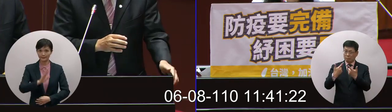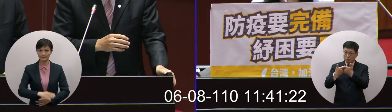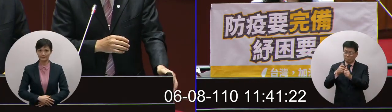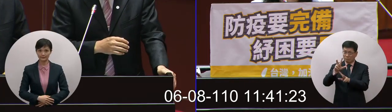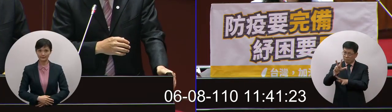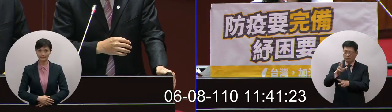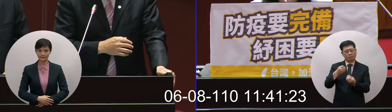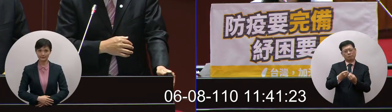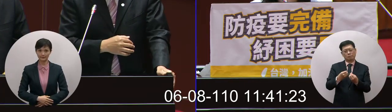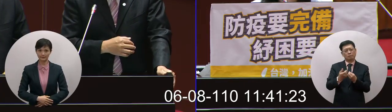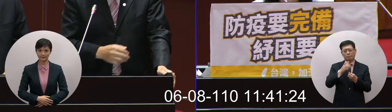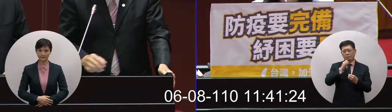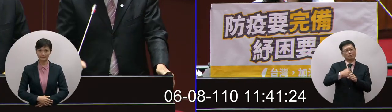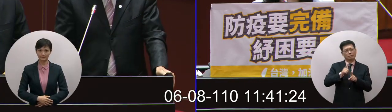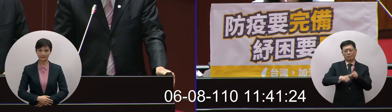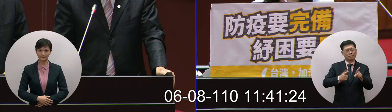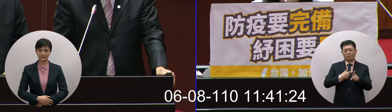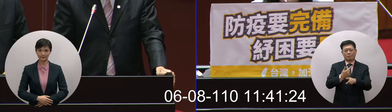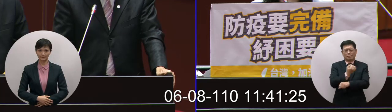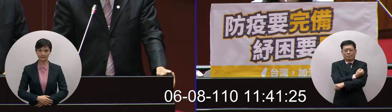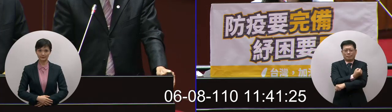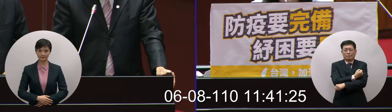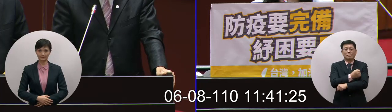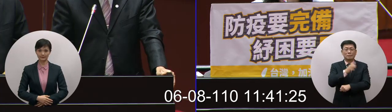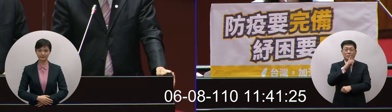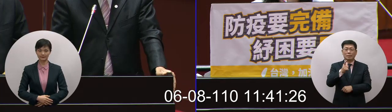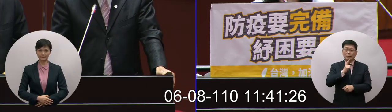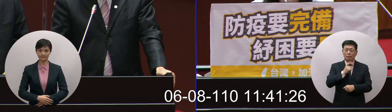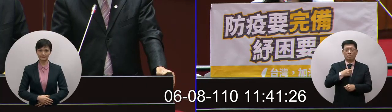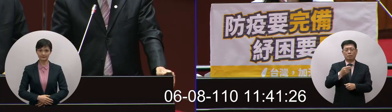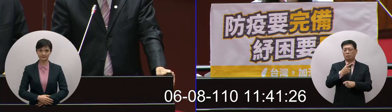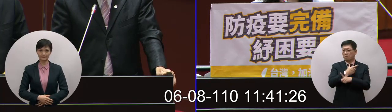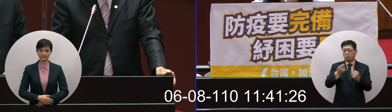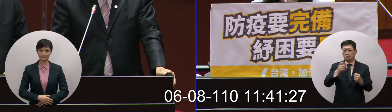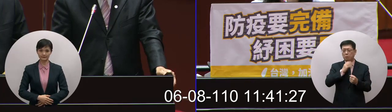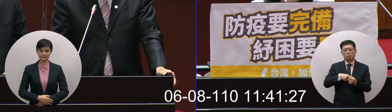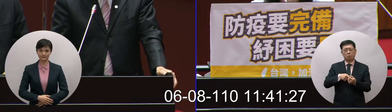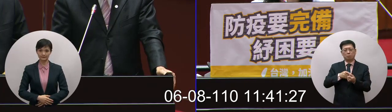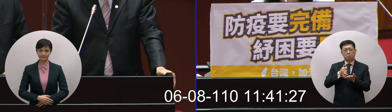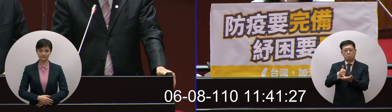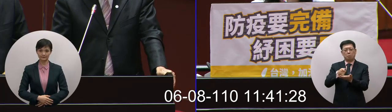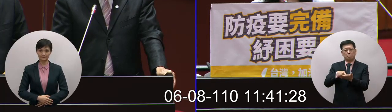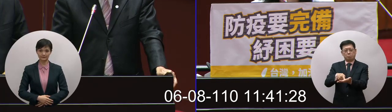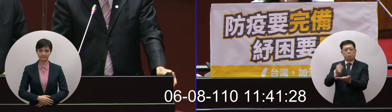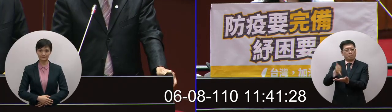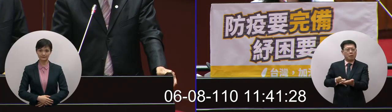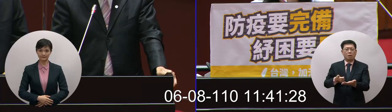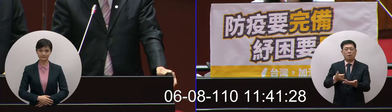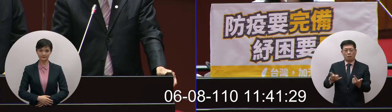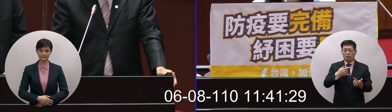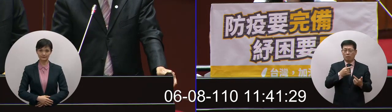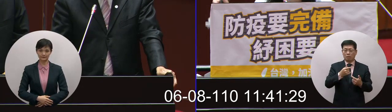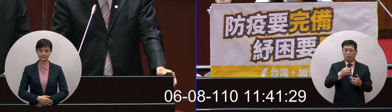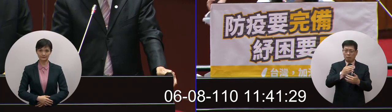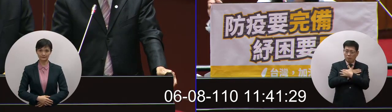就如我刚刚所报告的，其实都非常的困难，所以会导致说大家用退学的方式来做处理。那园方其实用这个纾困方案也没有办法补助，所以我们认为说